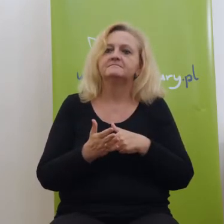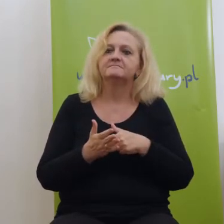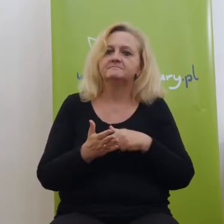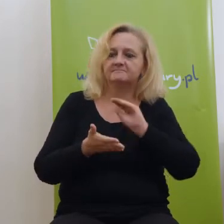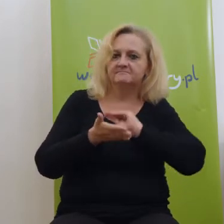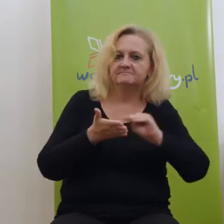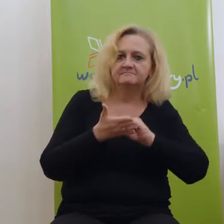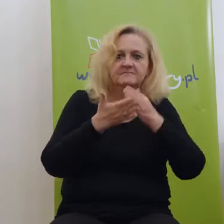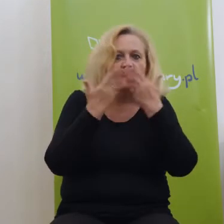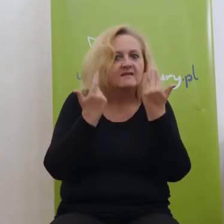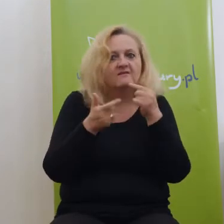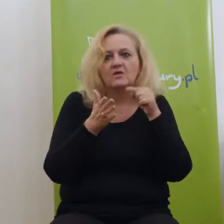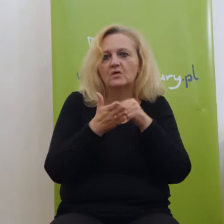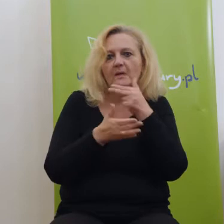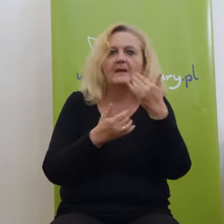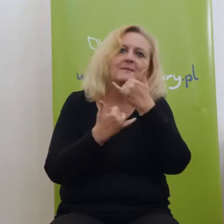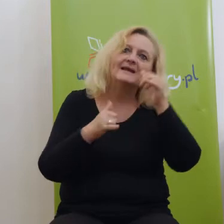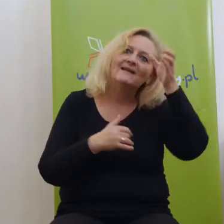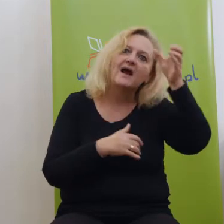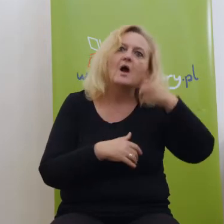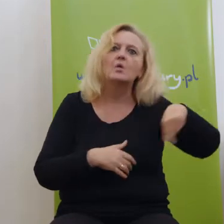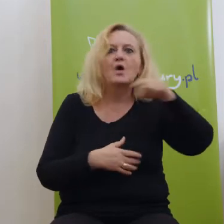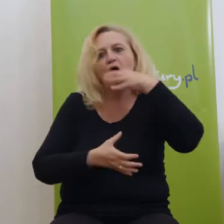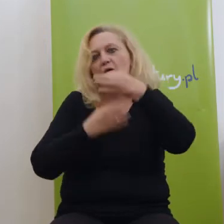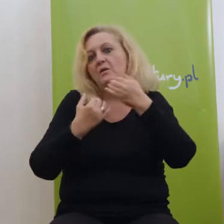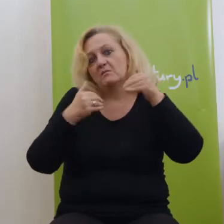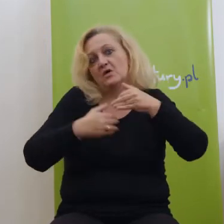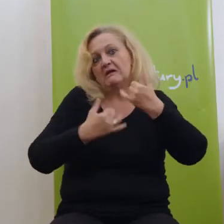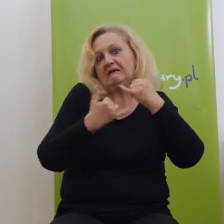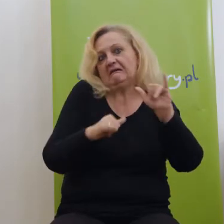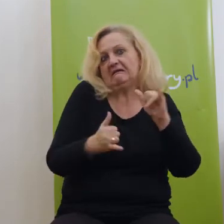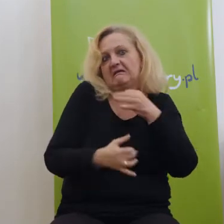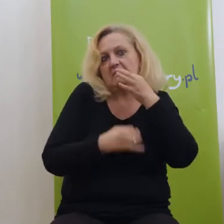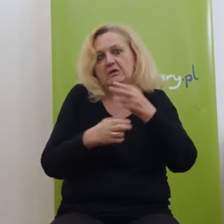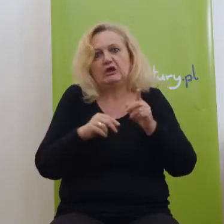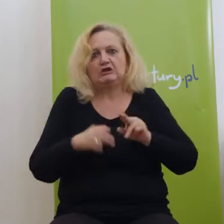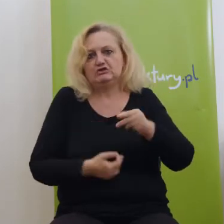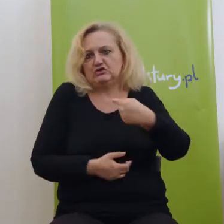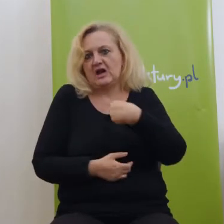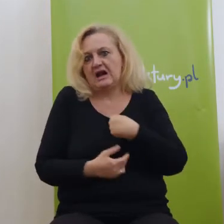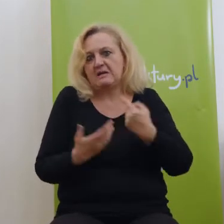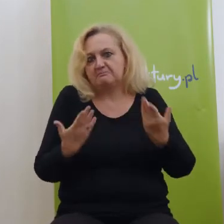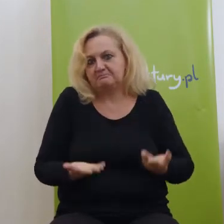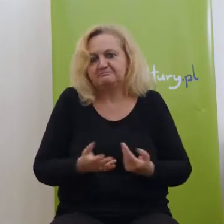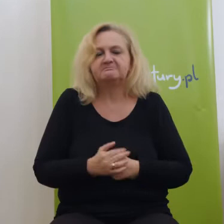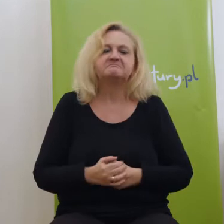kiedy się pisze. Ja nie wiem, co na ten temat mówią inni autorzy. Może mówią inne rzeczy ode mnie. Ale jakby to